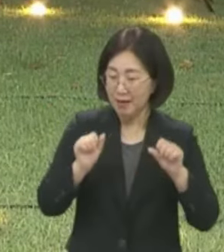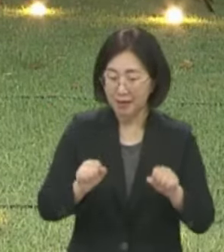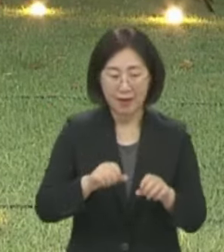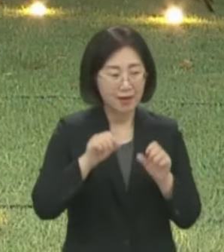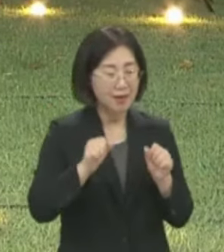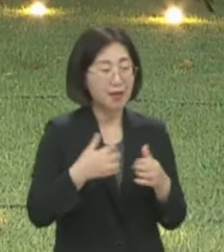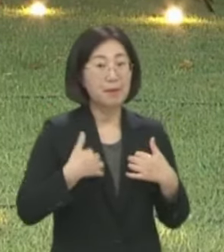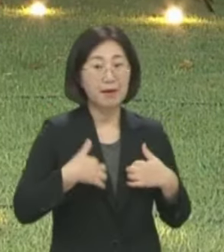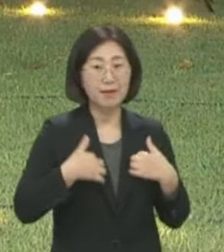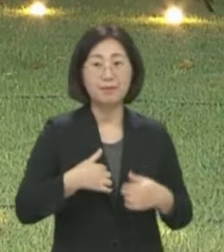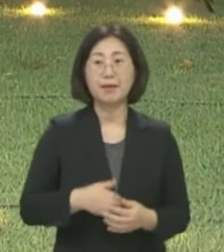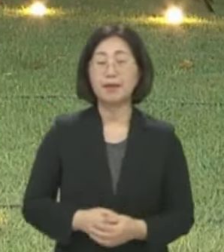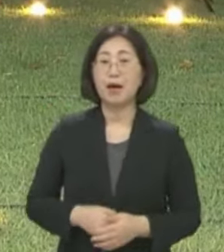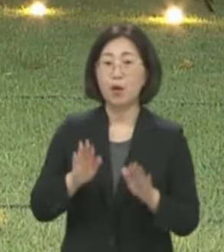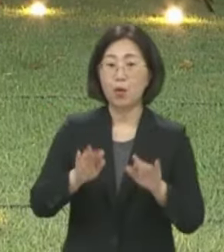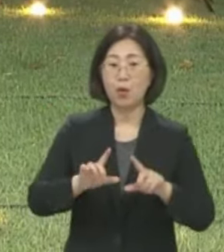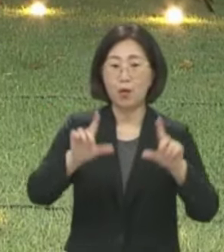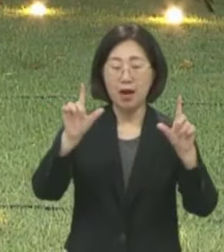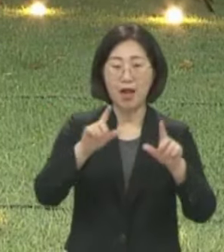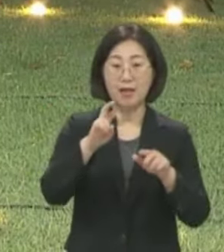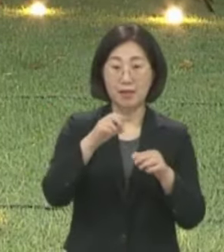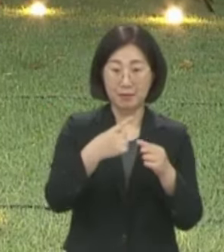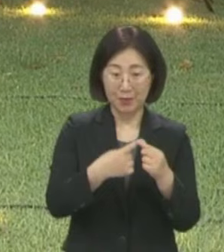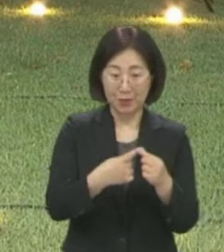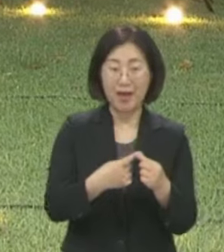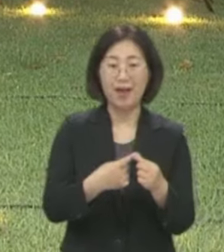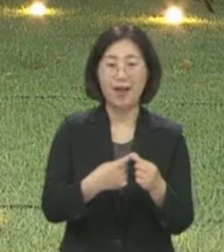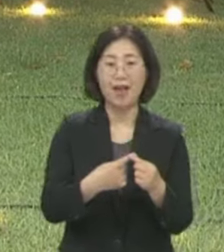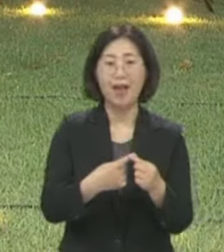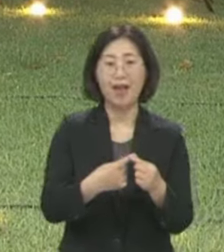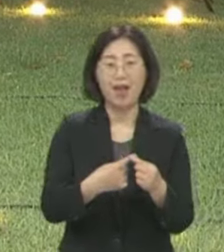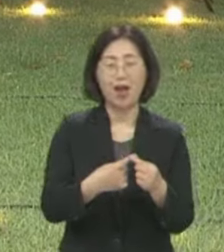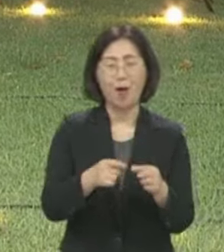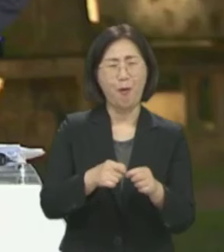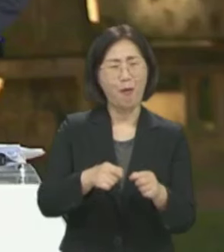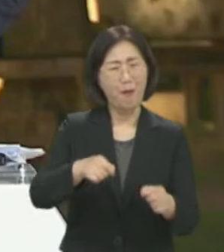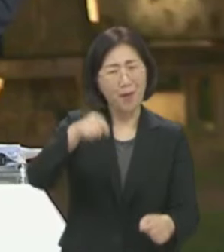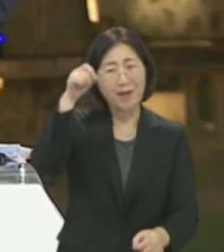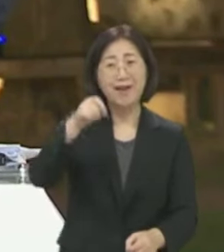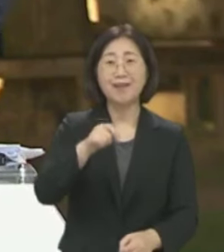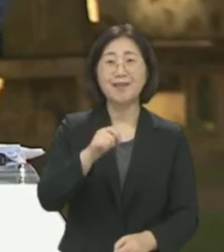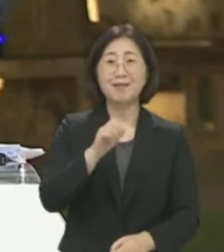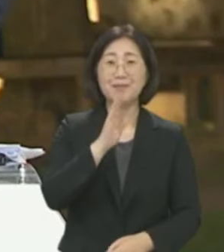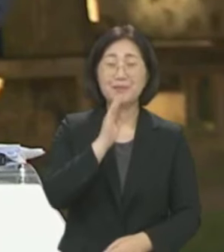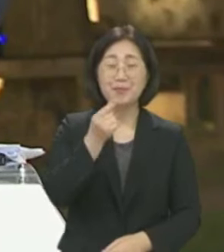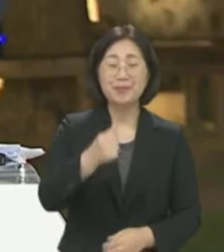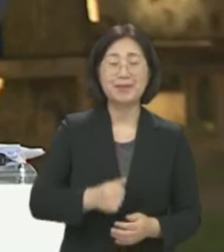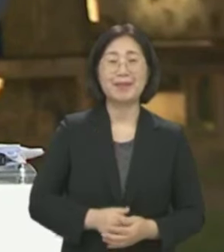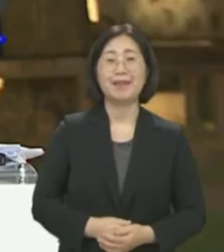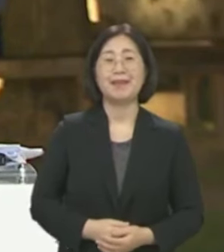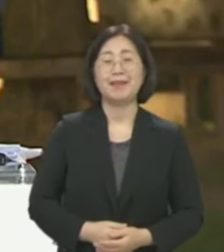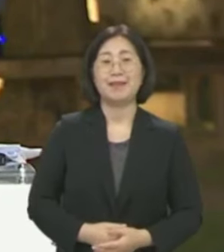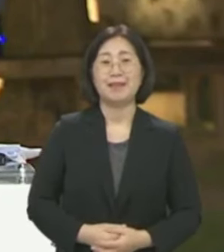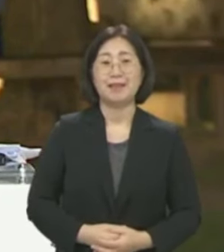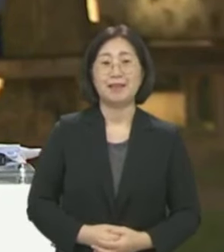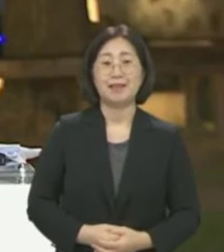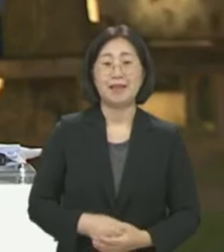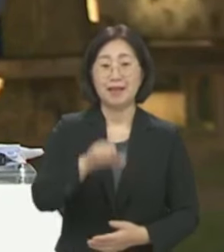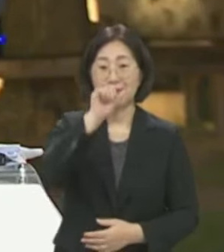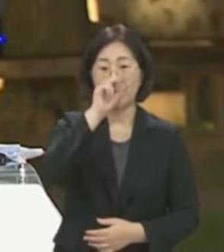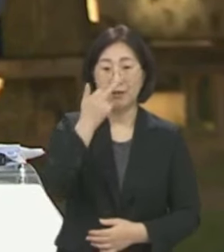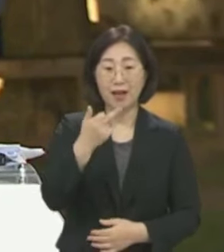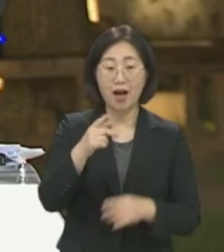반갑습니다. 올해로 21번째면 참 긴 세월을 자랑합니다. 예. 본질적인 건데요.